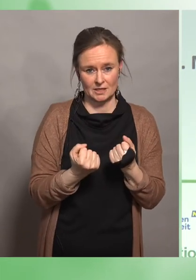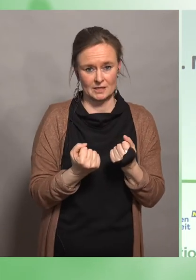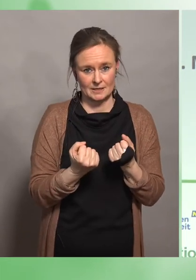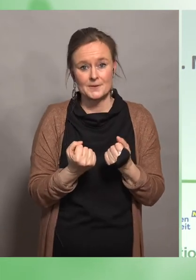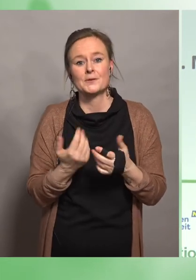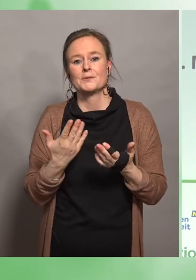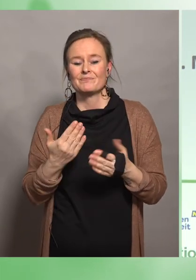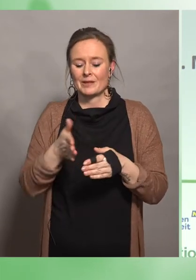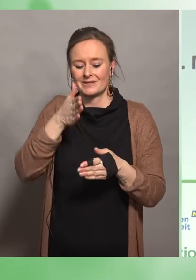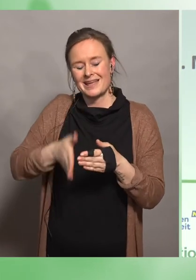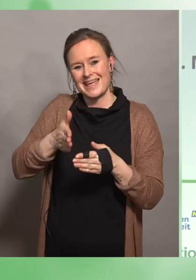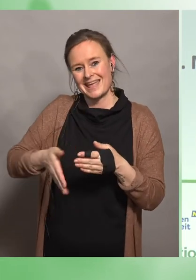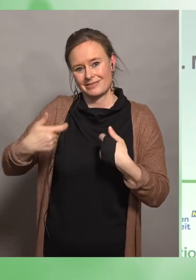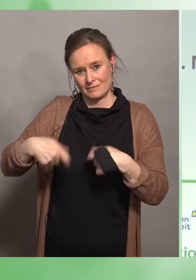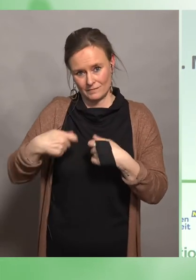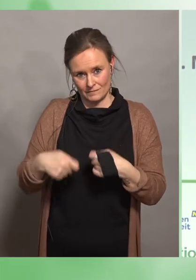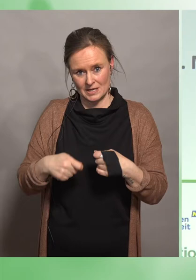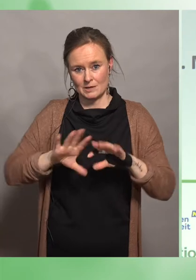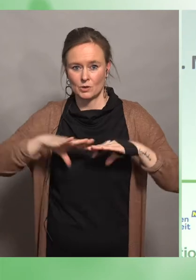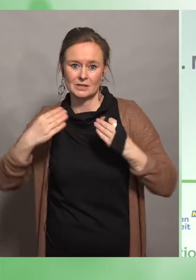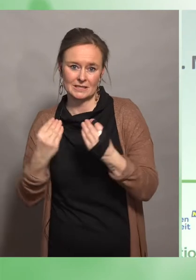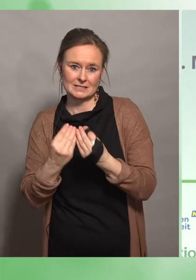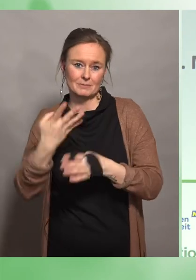Stand Ende Februar sind insgesamt